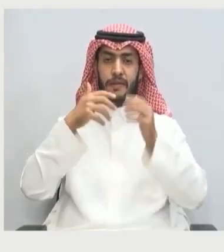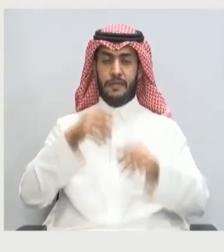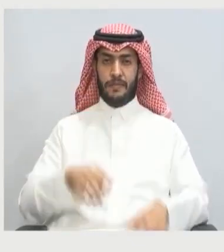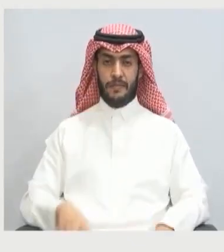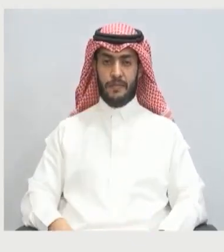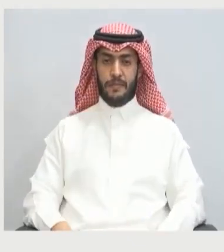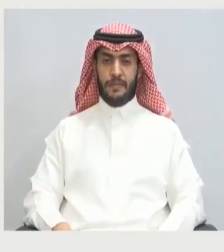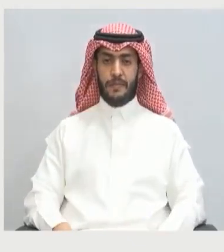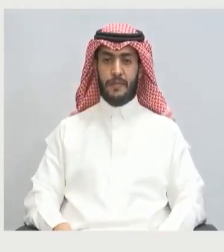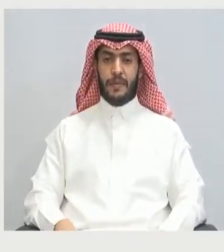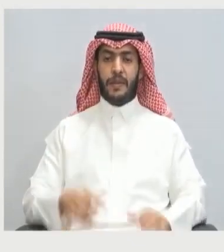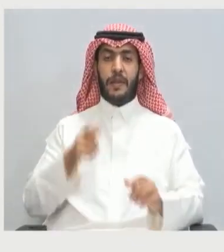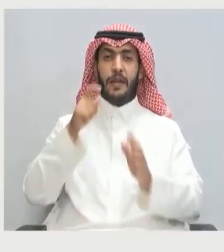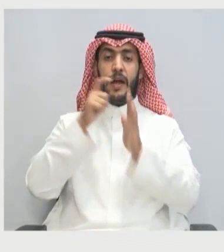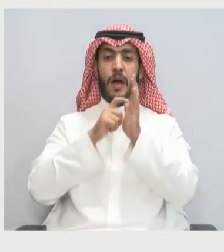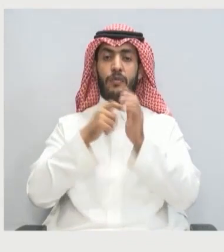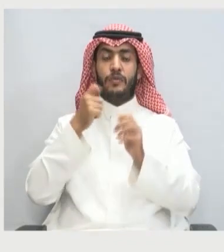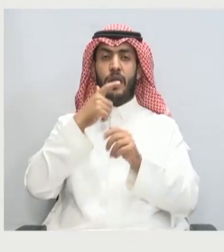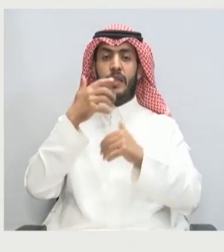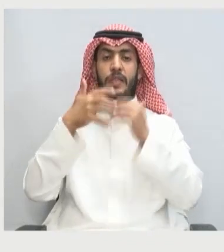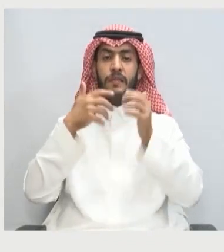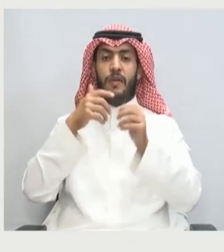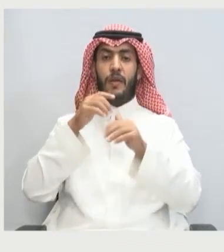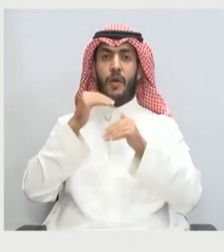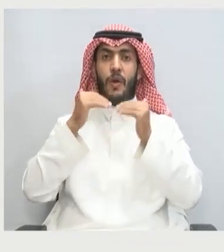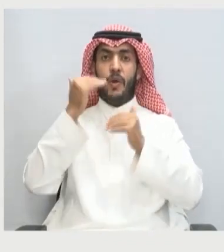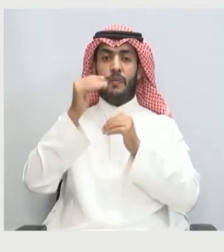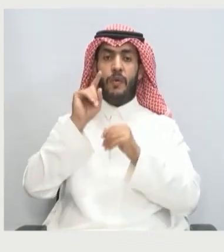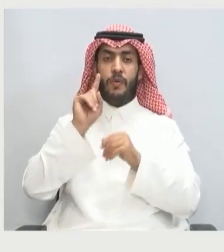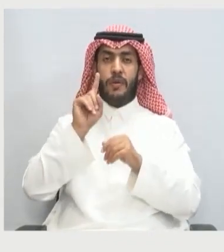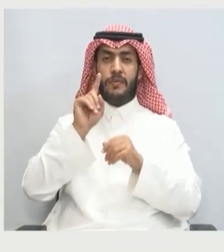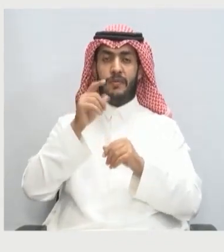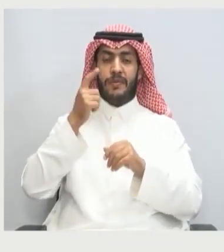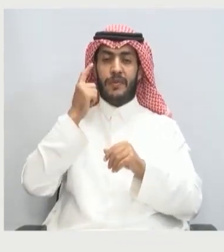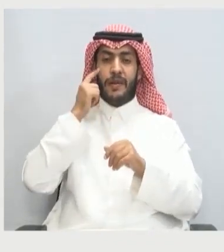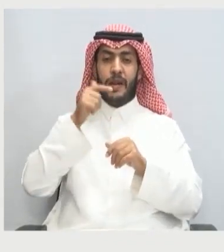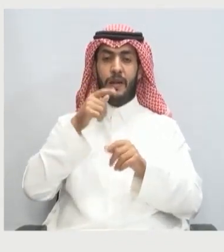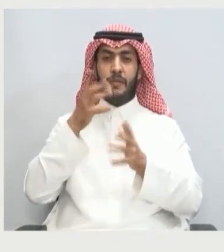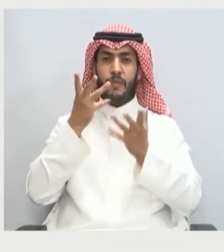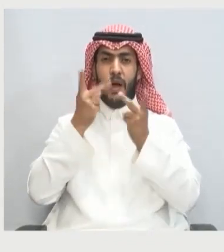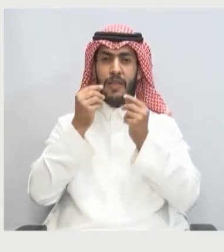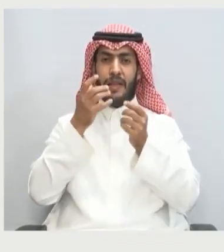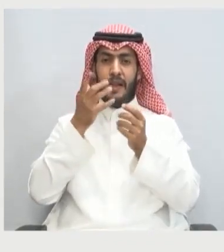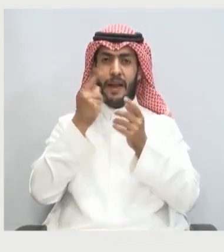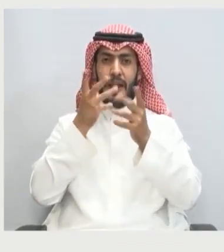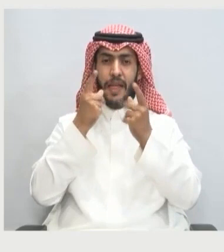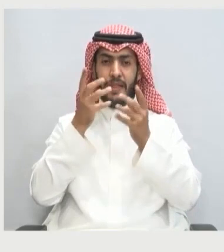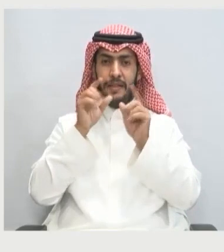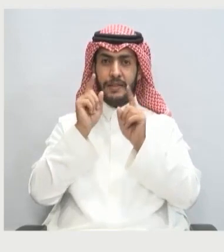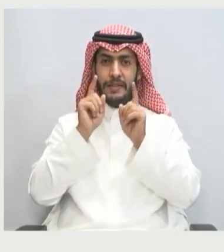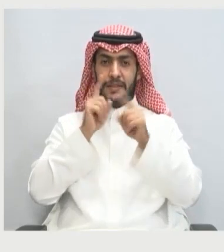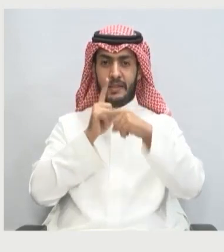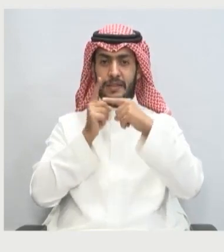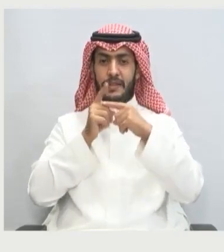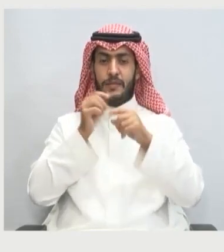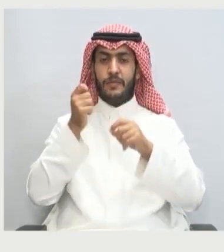المتفاعله قوانين سرعه التفاعل من الرتبه الاولى يفهم من المعادله الرياضيه لسرعه